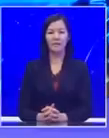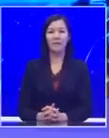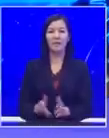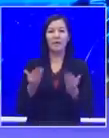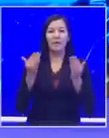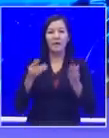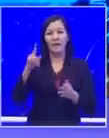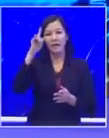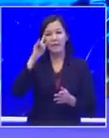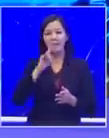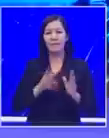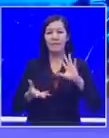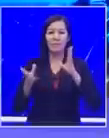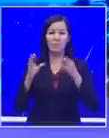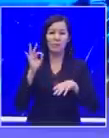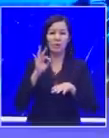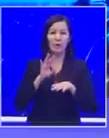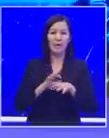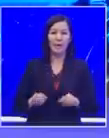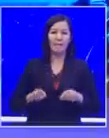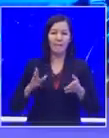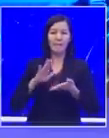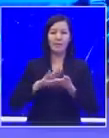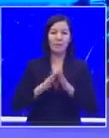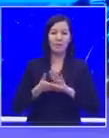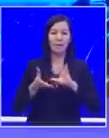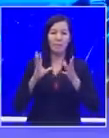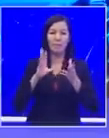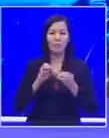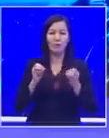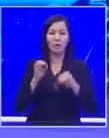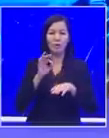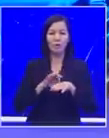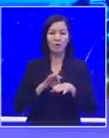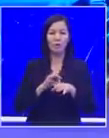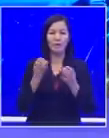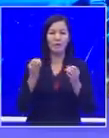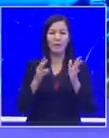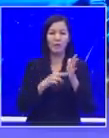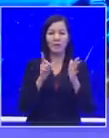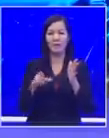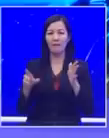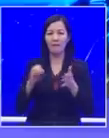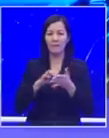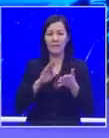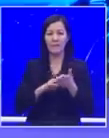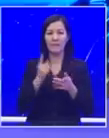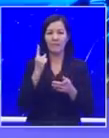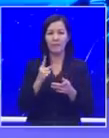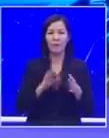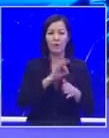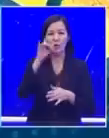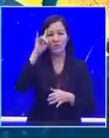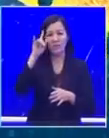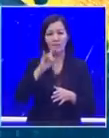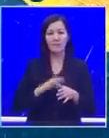Елдегі соңғы эпидемиологиялық жағдай бойынша COVID-19 жұқтырған тағы 7 адам тіркелді. Олардың біреуі Шығыс